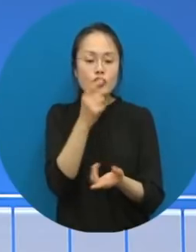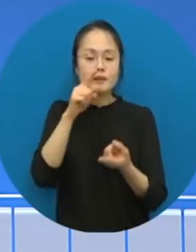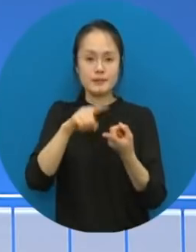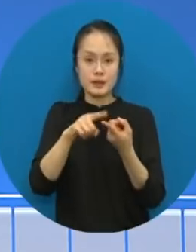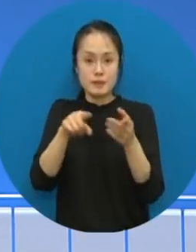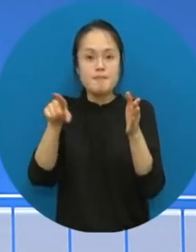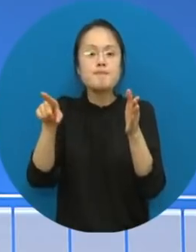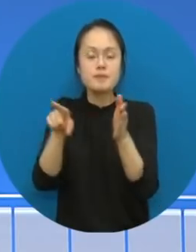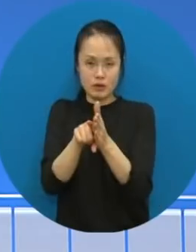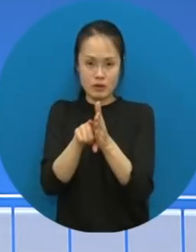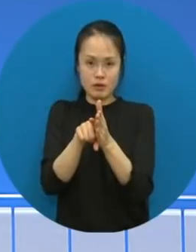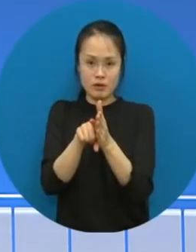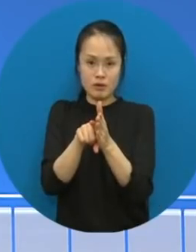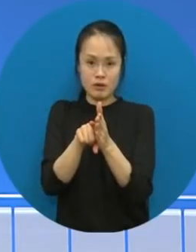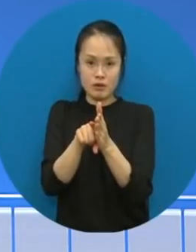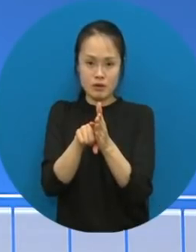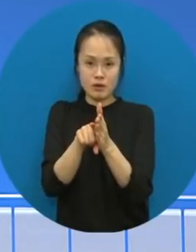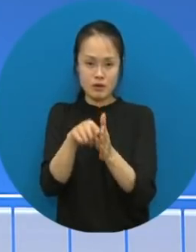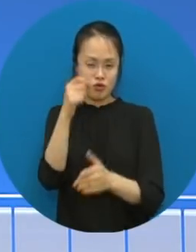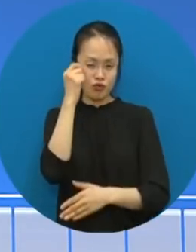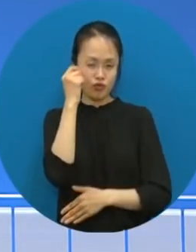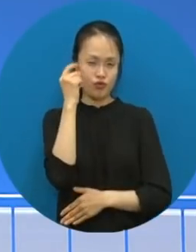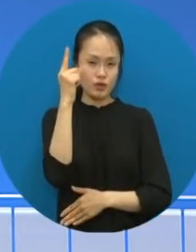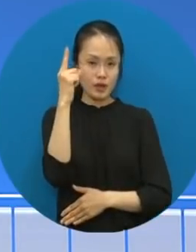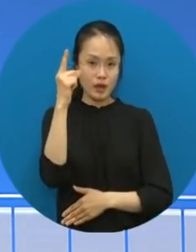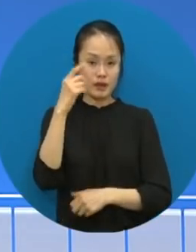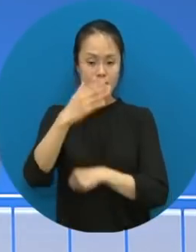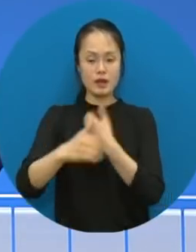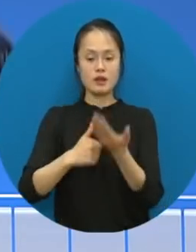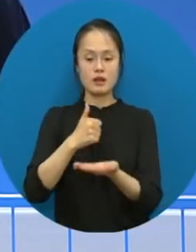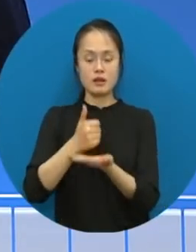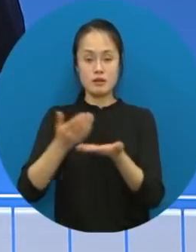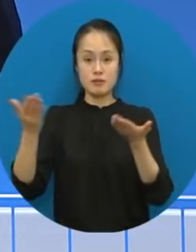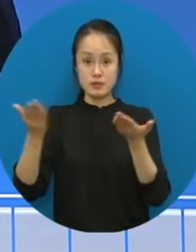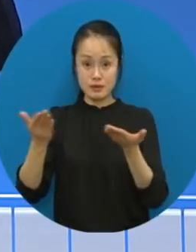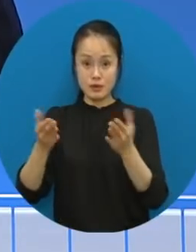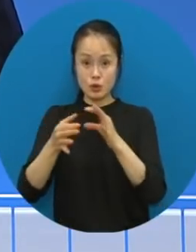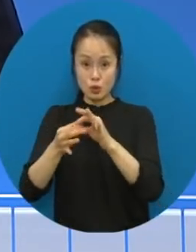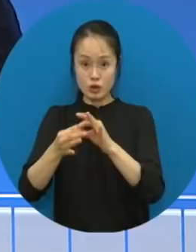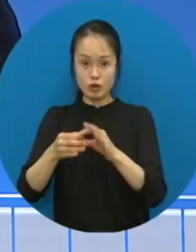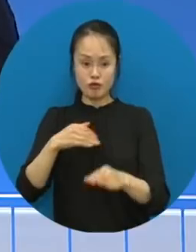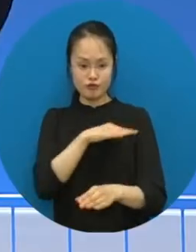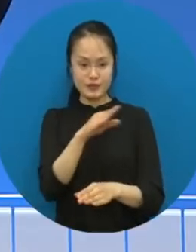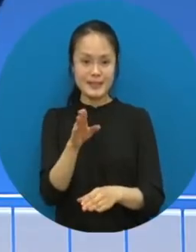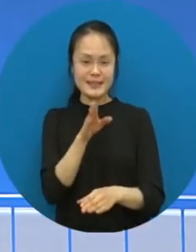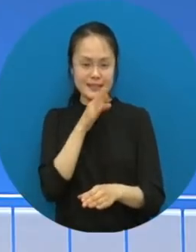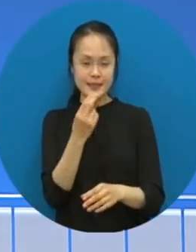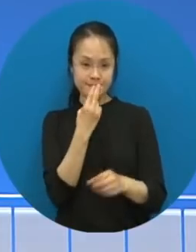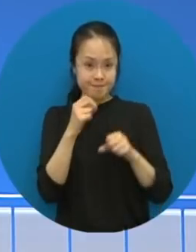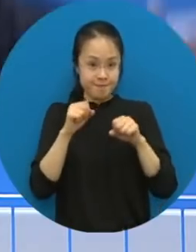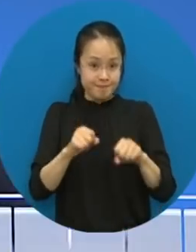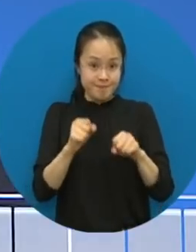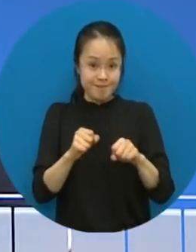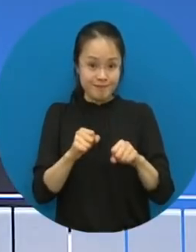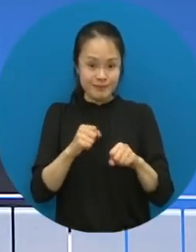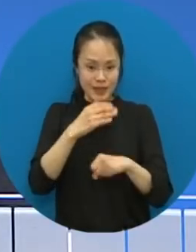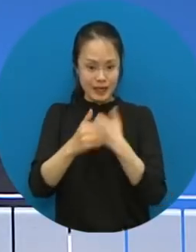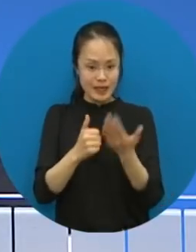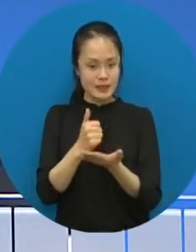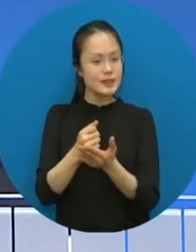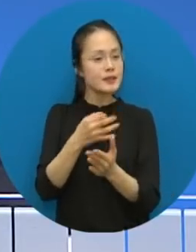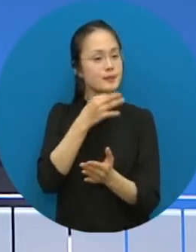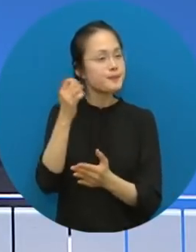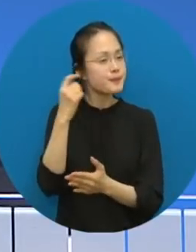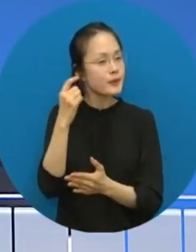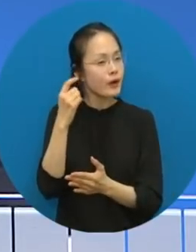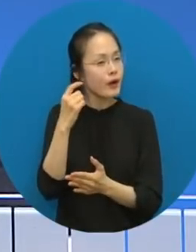진짜 이제는 위대하게 살아나게 하시려고. 그래야 하나님의 음성에 예민해지기 시작하거든요.